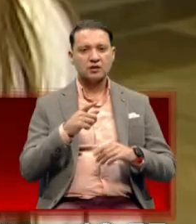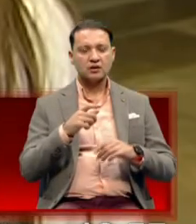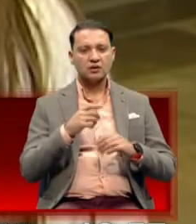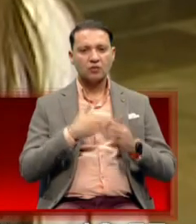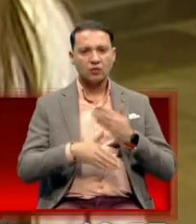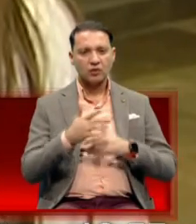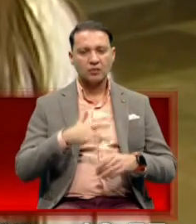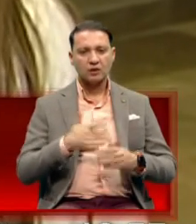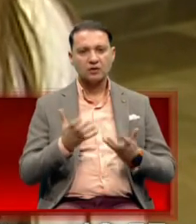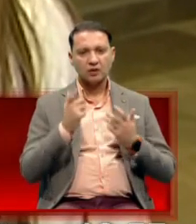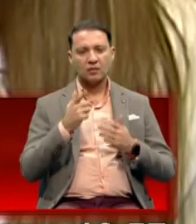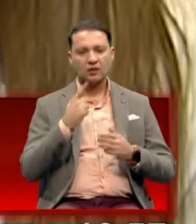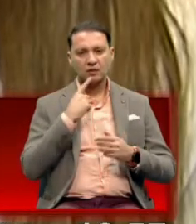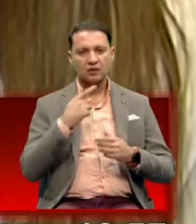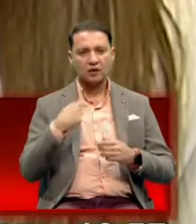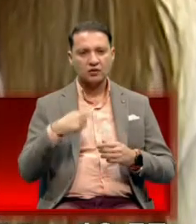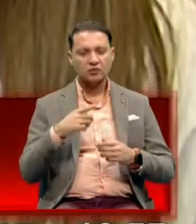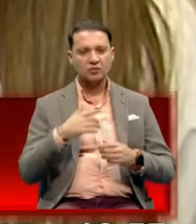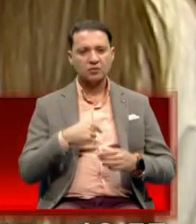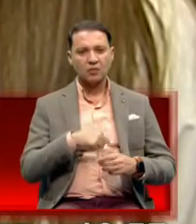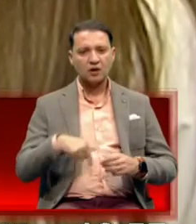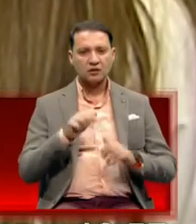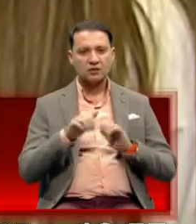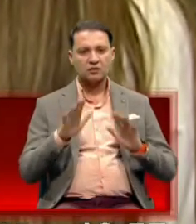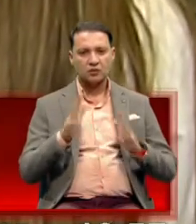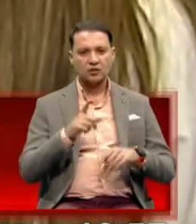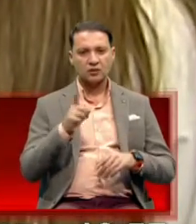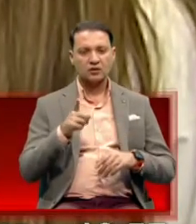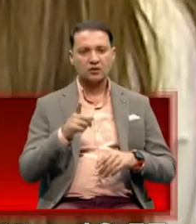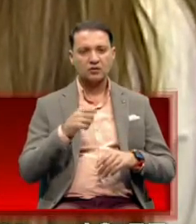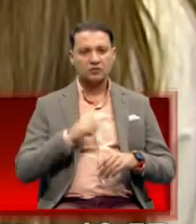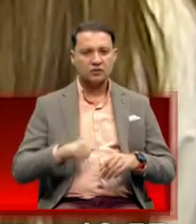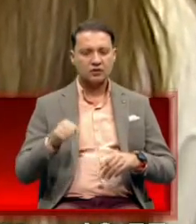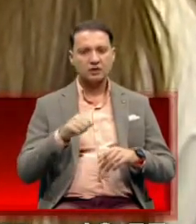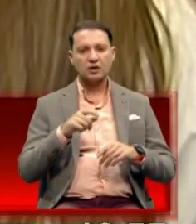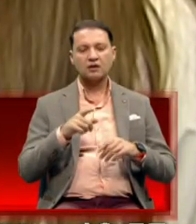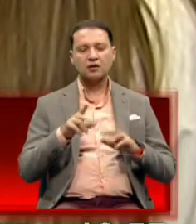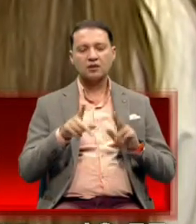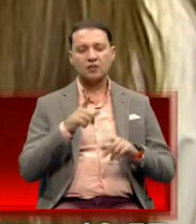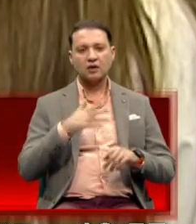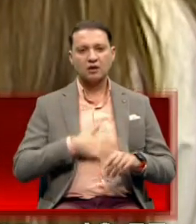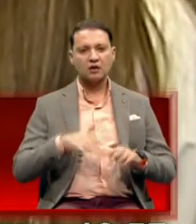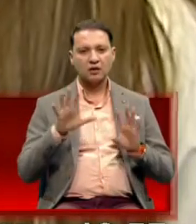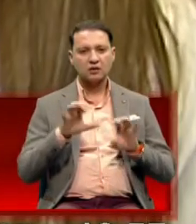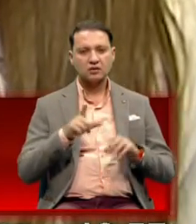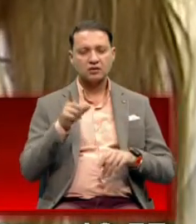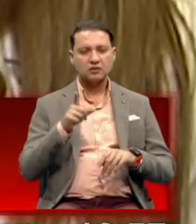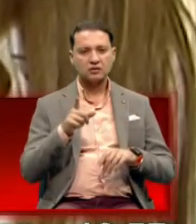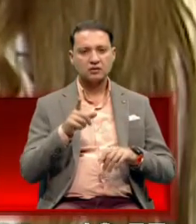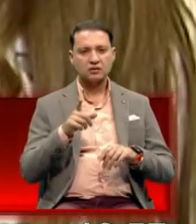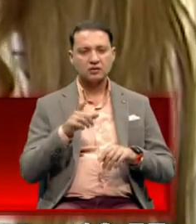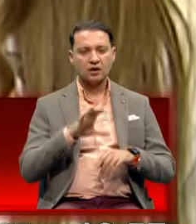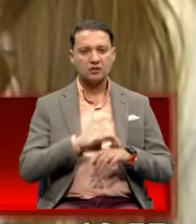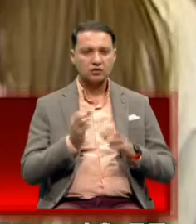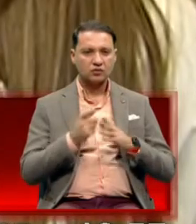yapabilmekte. Midede yanma, ekşime gibi. Bağırsak sistemini etkilediği zaman da kabızlık ya da ishal gibi ya da karın ağrısı gibi yan etkilerle